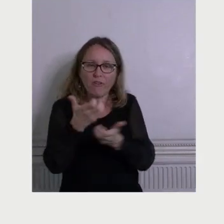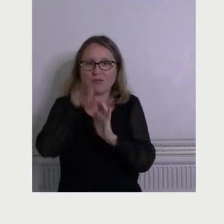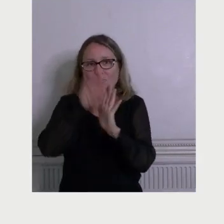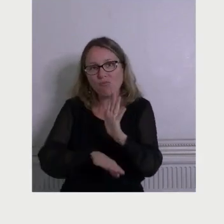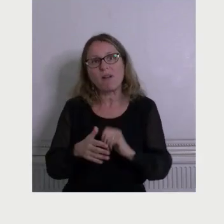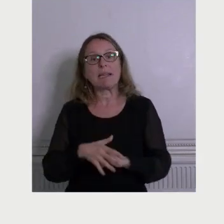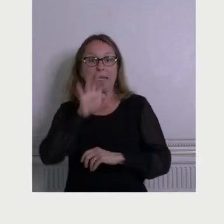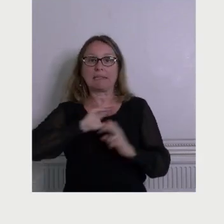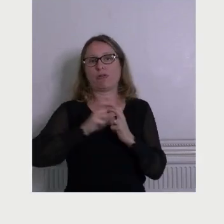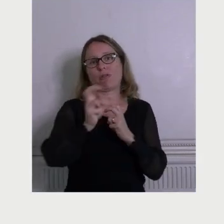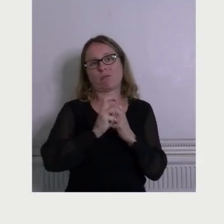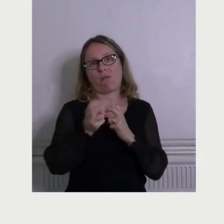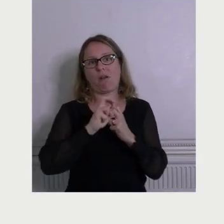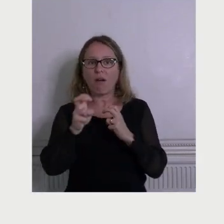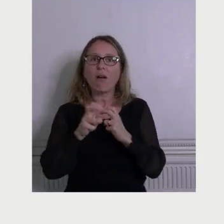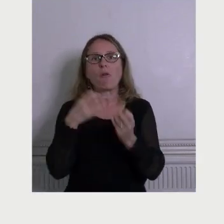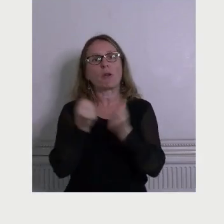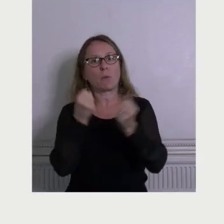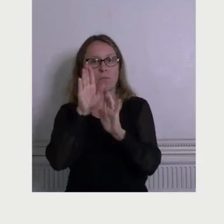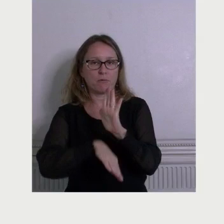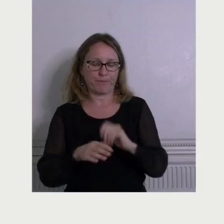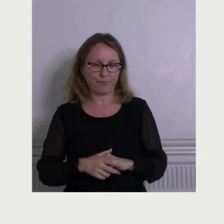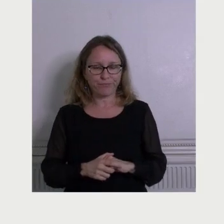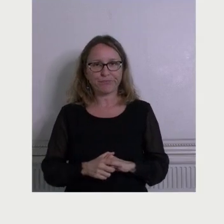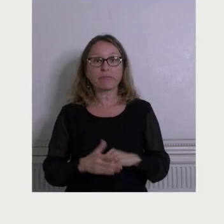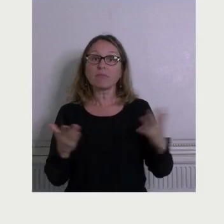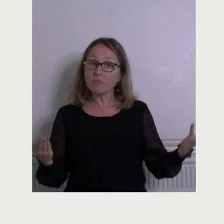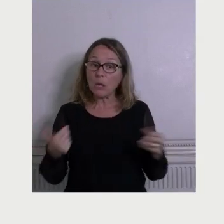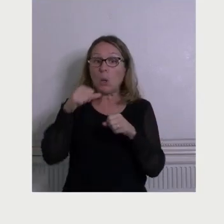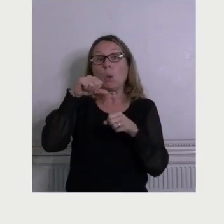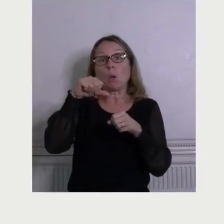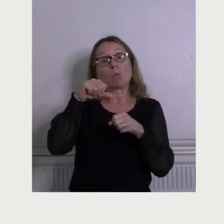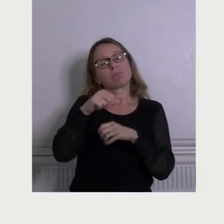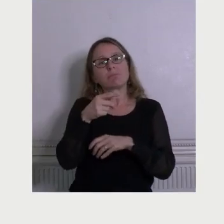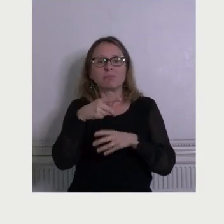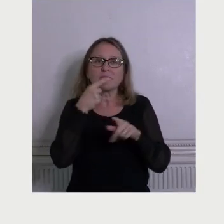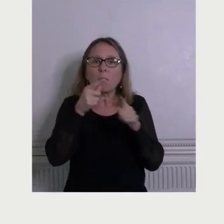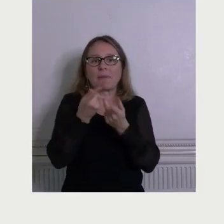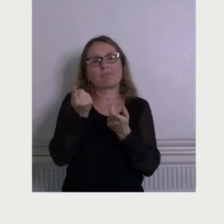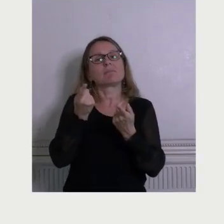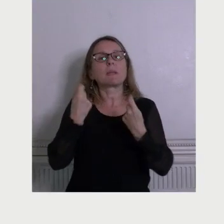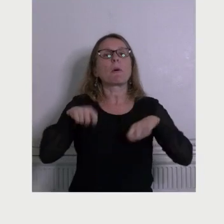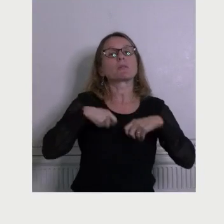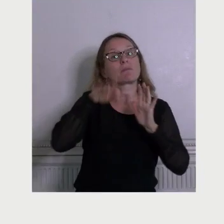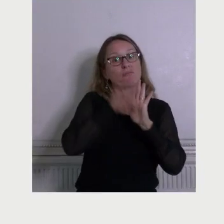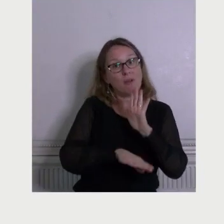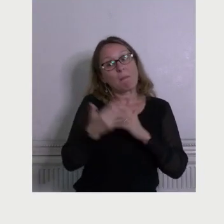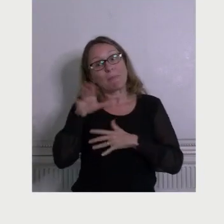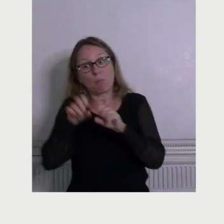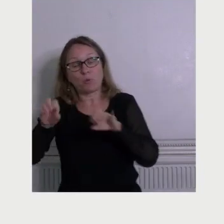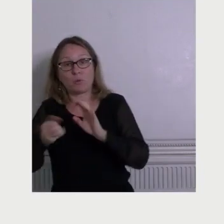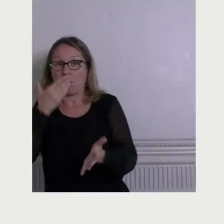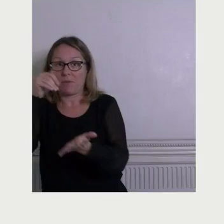de plan de déplacement des agents en lien évidemment avec l'offre métropolitaine. Nous allons renouveler plus rapidement la flotte de nos véhicules